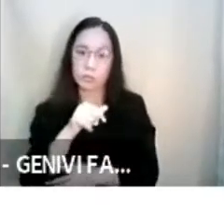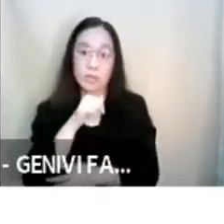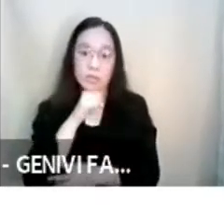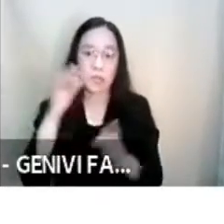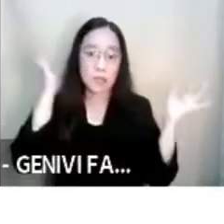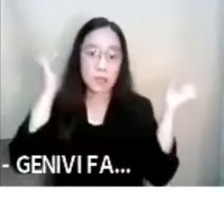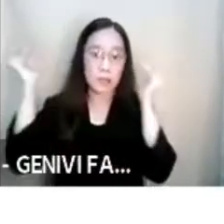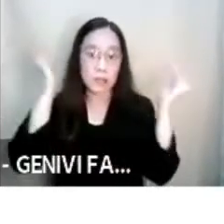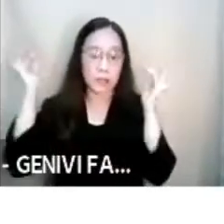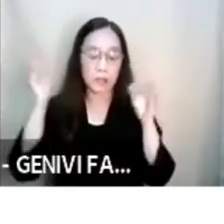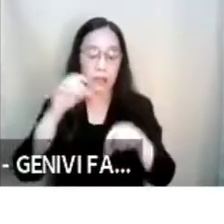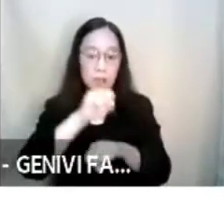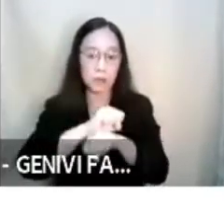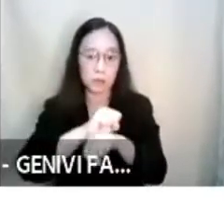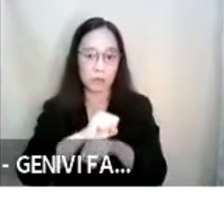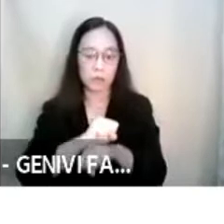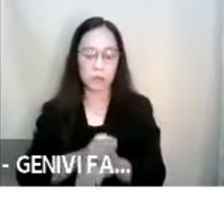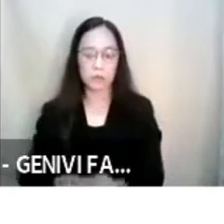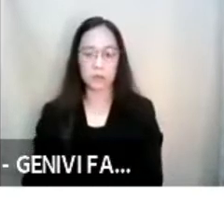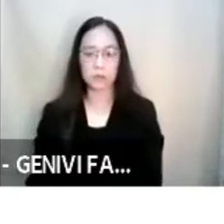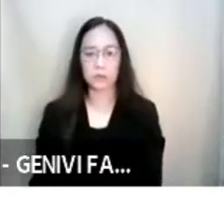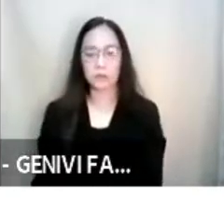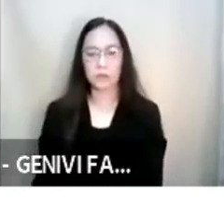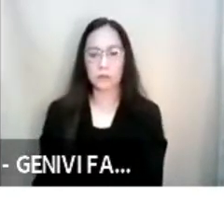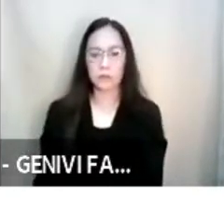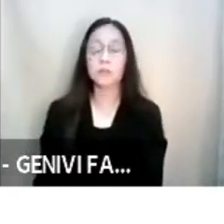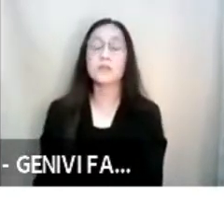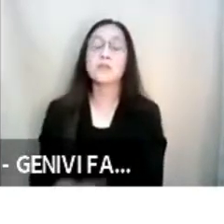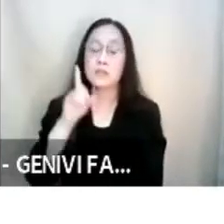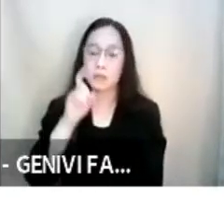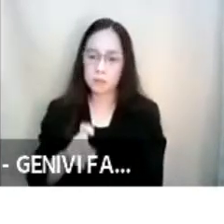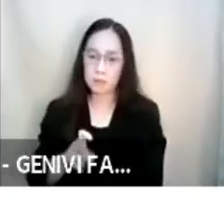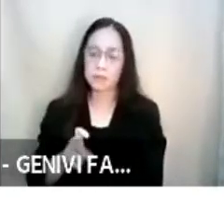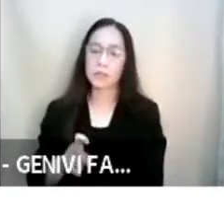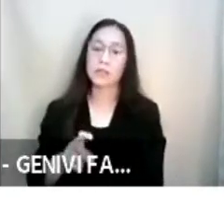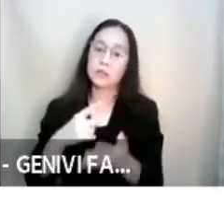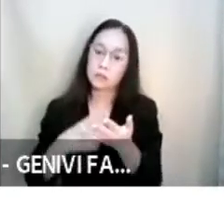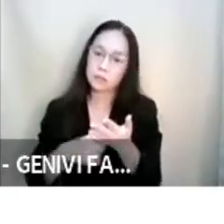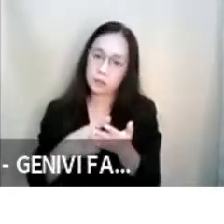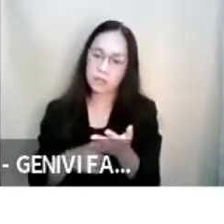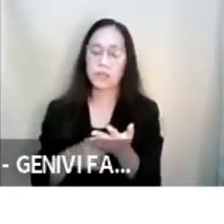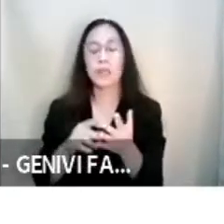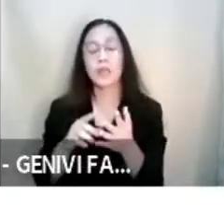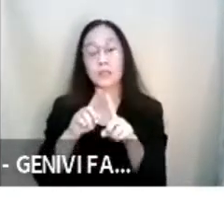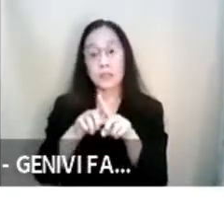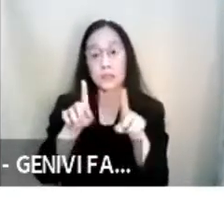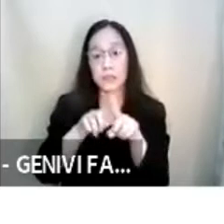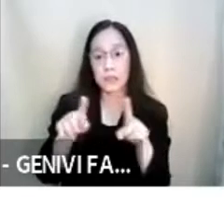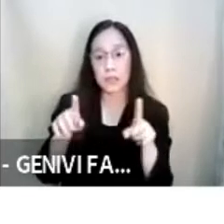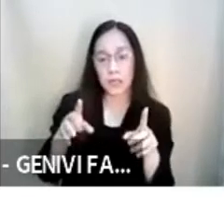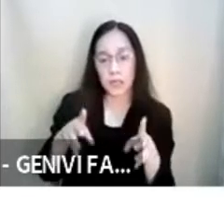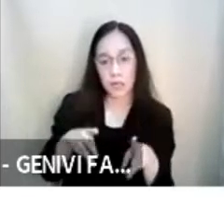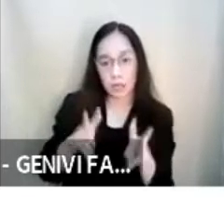habang nagtatrabaho. So we had to go through discussions na, there are different ways you can say